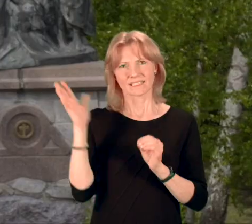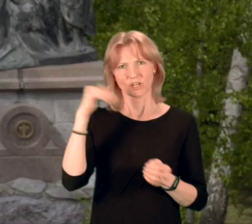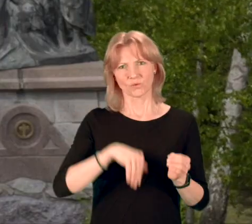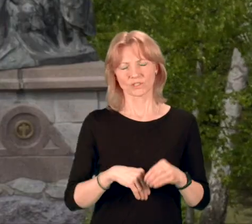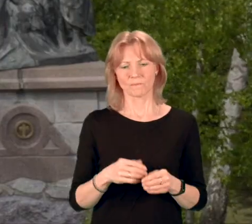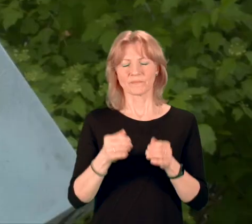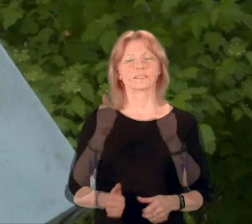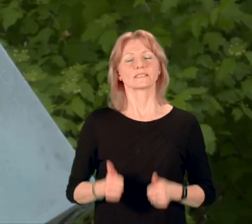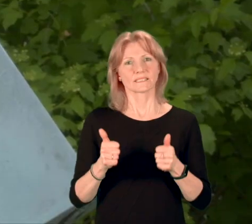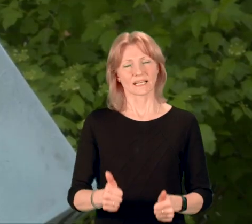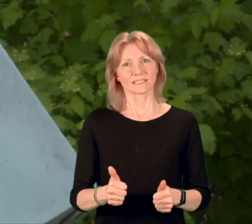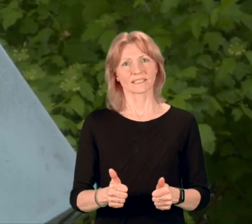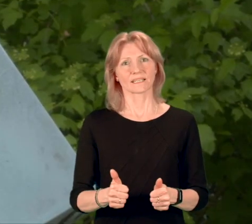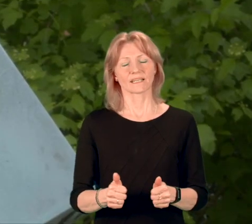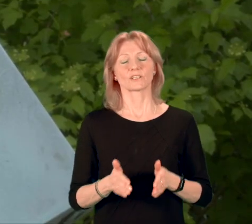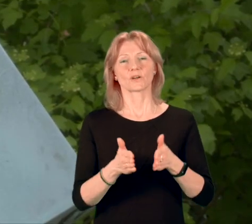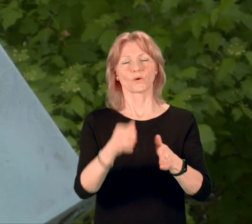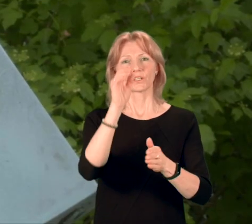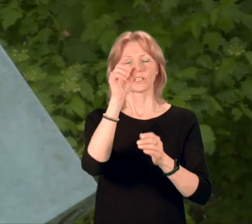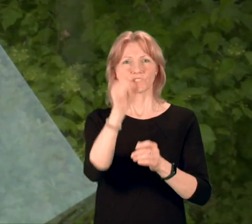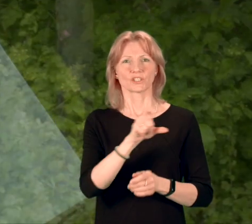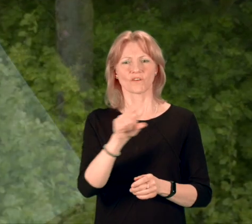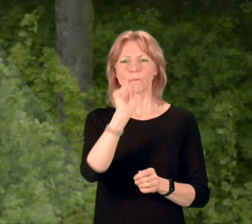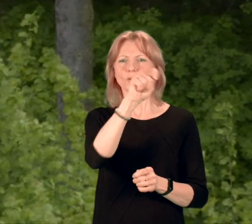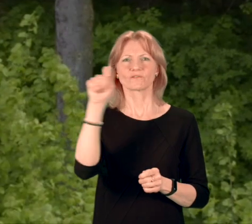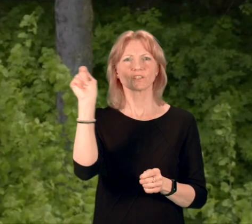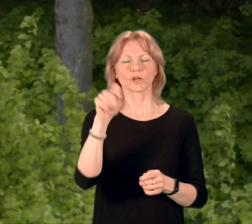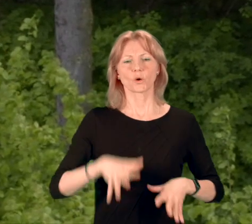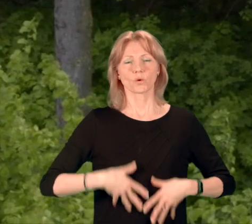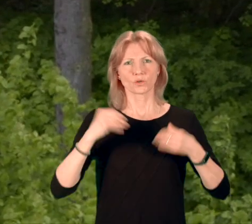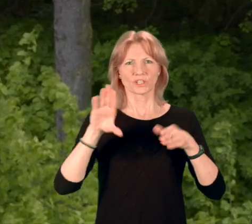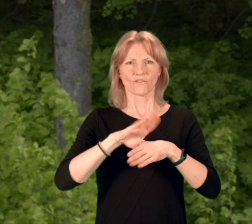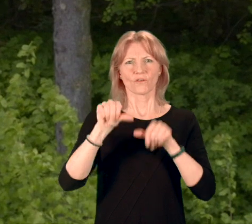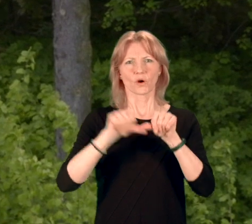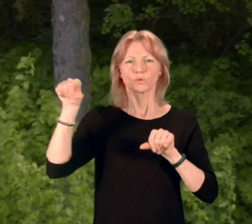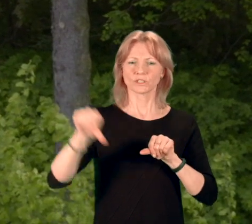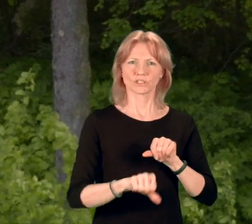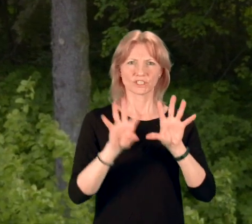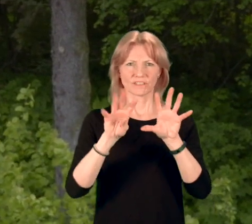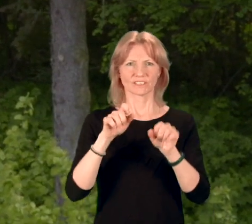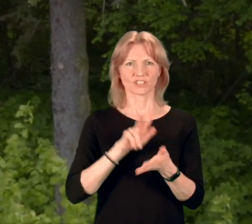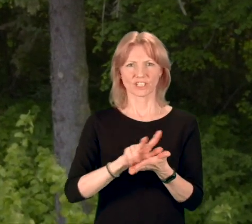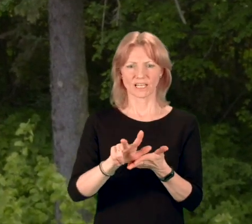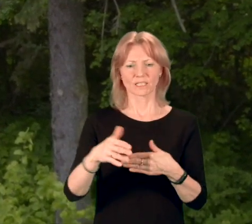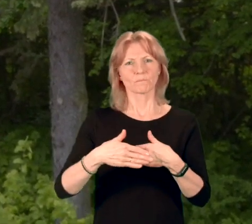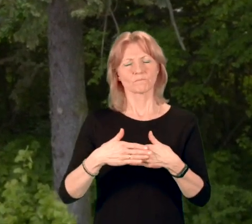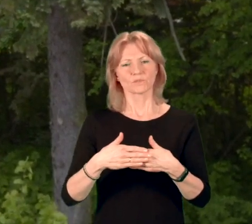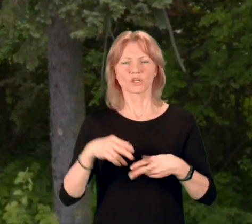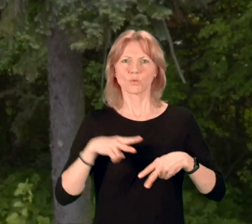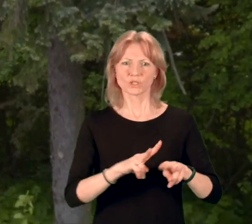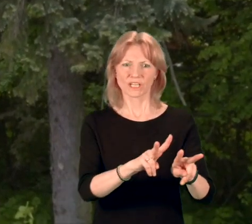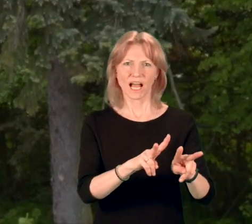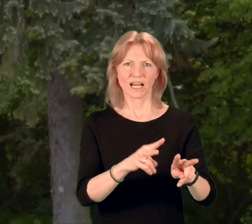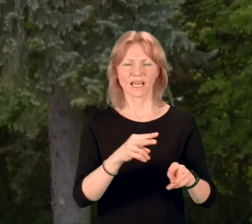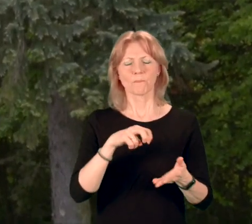Stację drogi krzyżowej poświęcono uroczyście w roku 1913 przy bardzo licznym udziale pątników z trzech